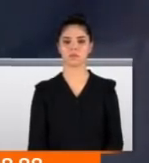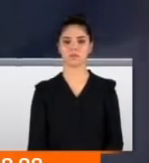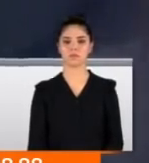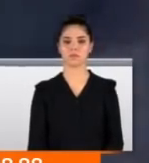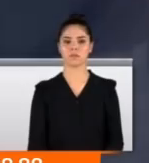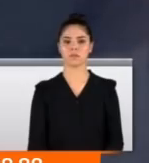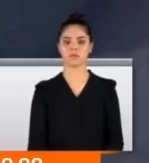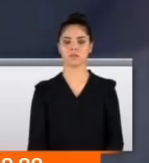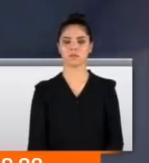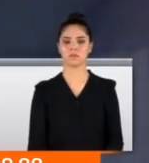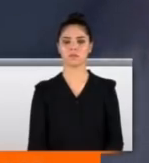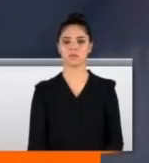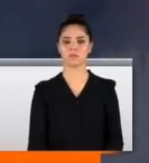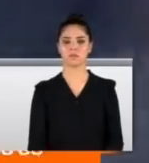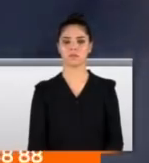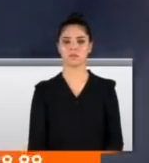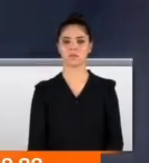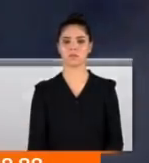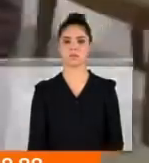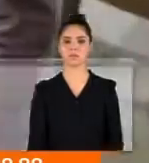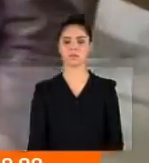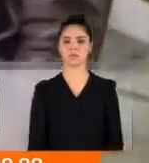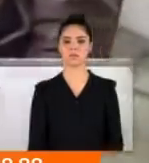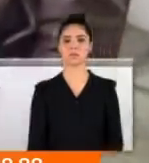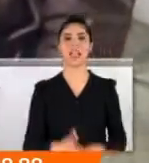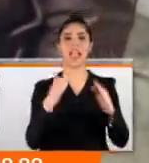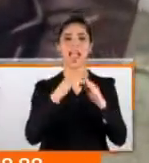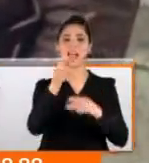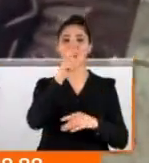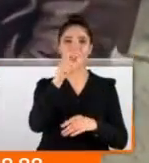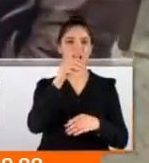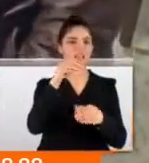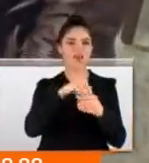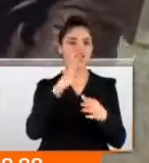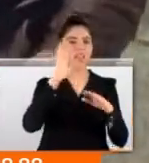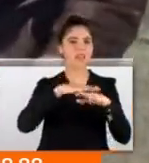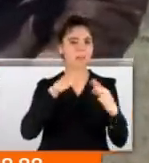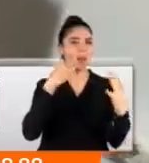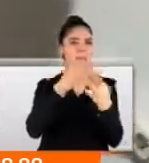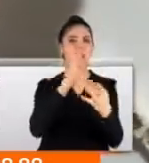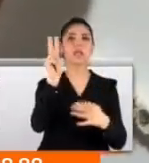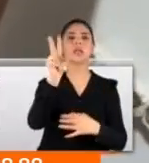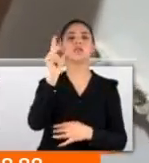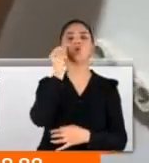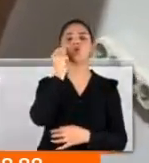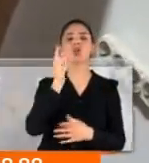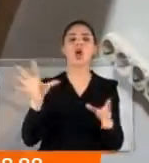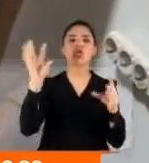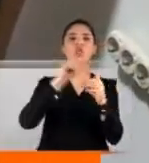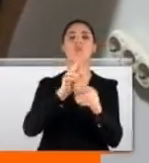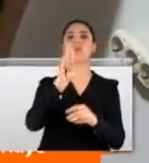çağırdık. Zabıt ekipleri geldik. Sadece ceza işlemi uygulanacak. Tamam. Ev ortamındaki kahvehaneye yapılan baskında 23 kişiye